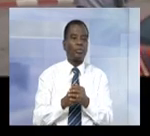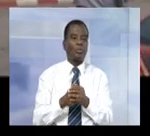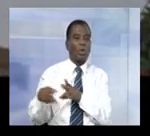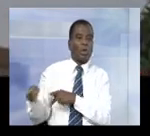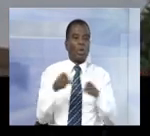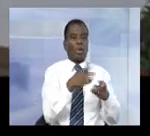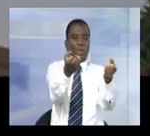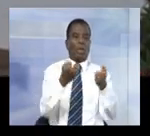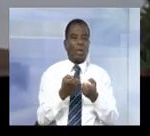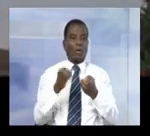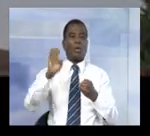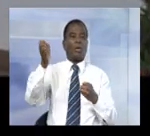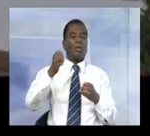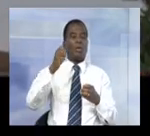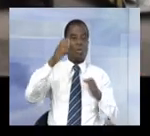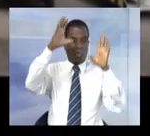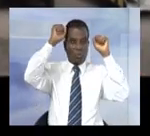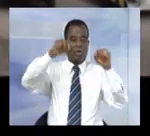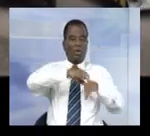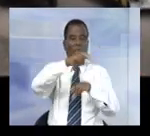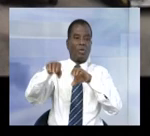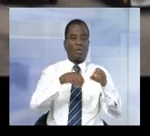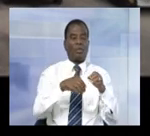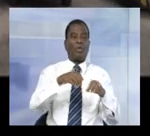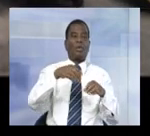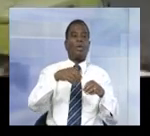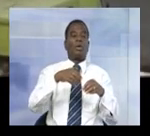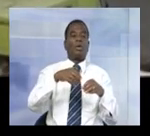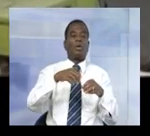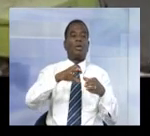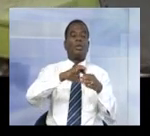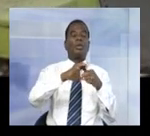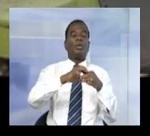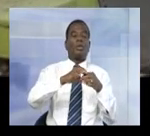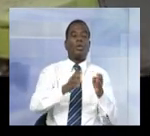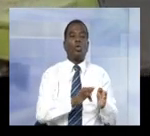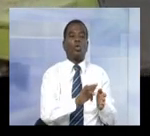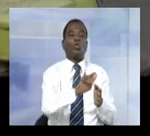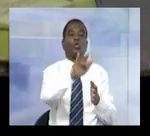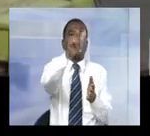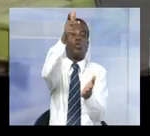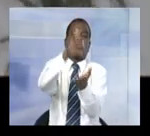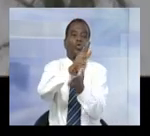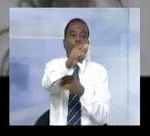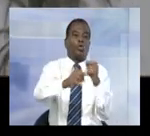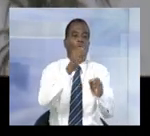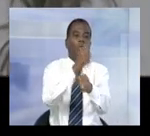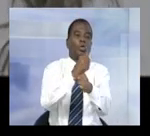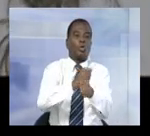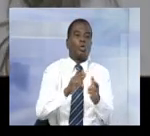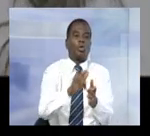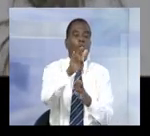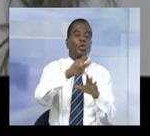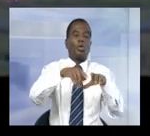Selon la volonté du président de la République de faire de l'aéroport international Félix Houphouët-Boigny d'Abidjan un aéroport